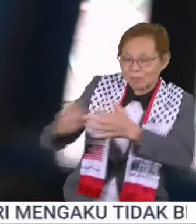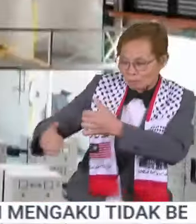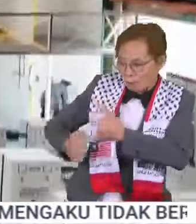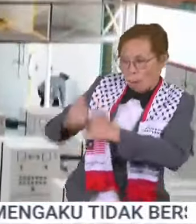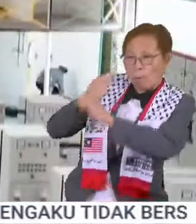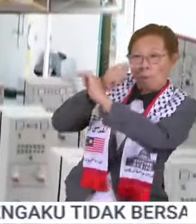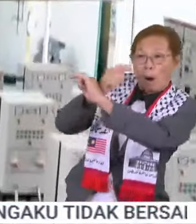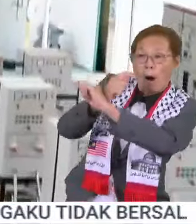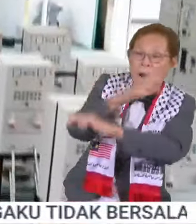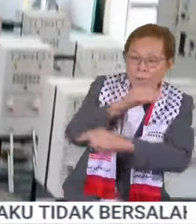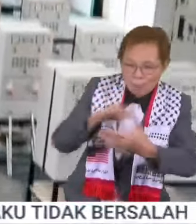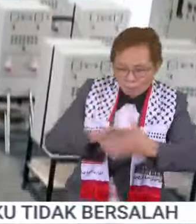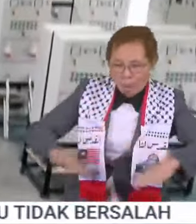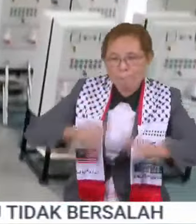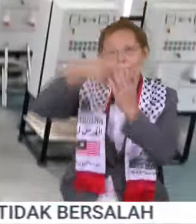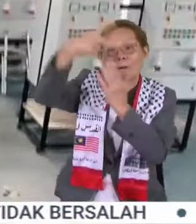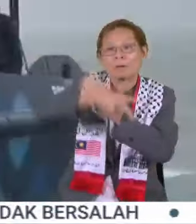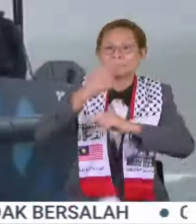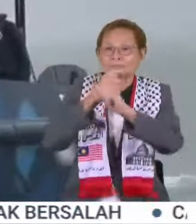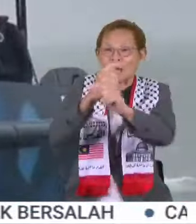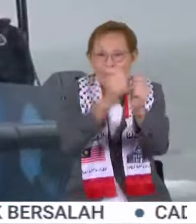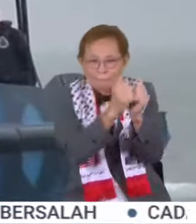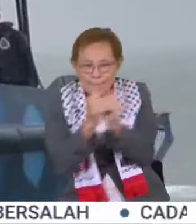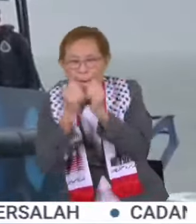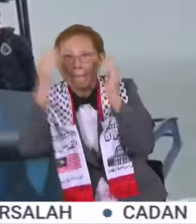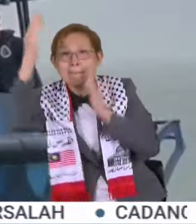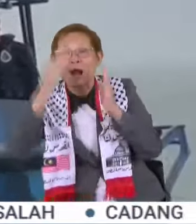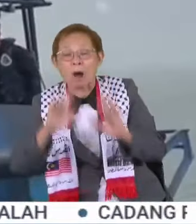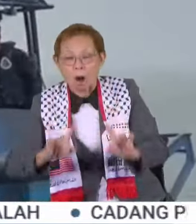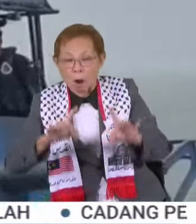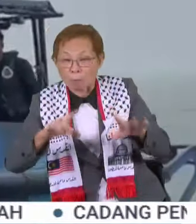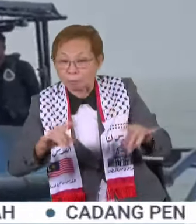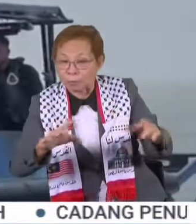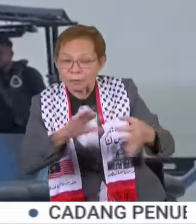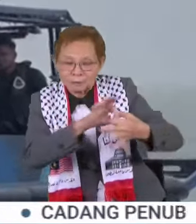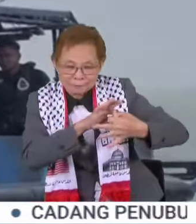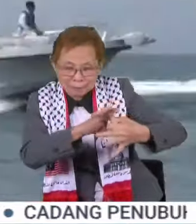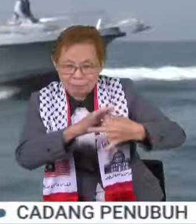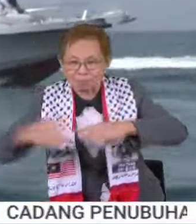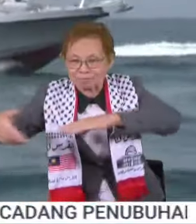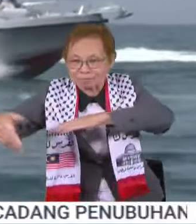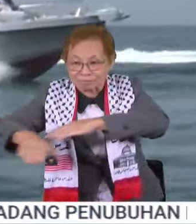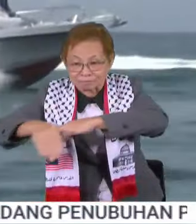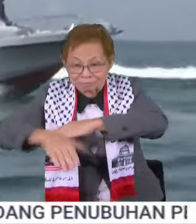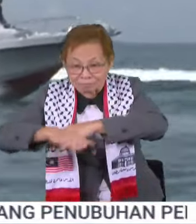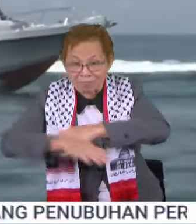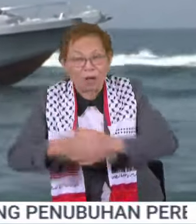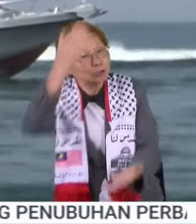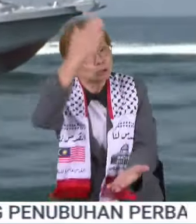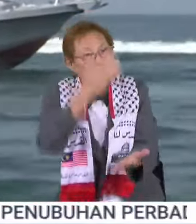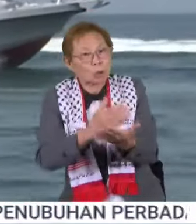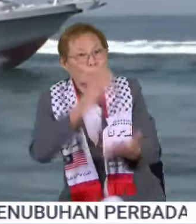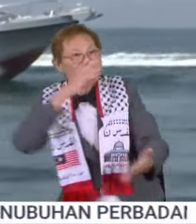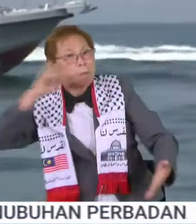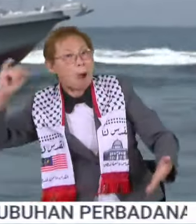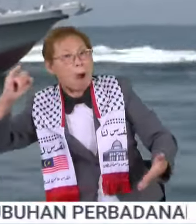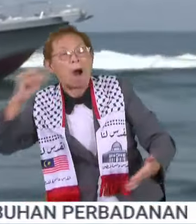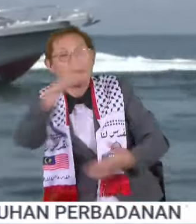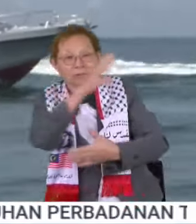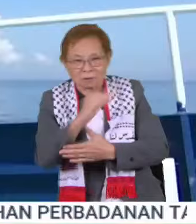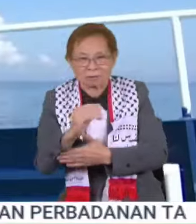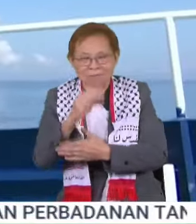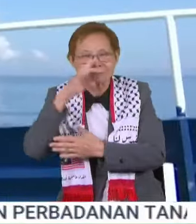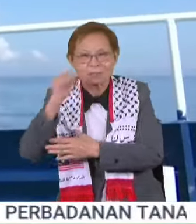keselamatan di bawah program pertahanan bersama Malaysia-Australia, kerjasama maritim, membanteras keganasan